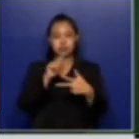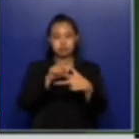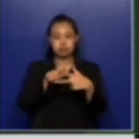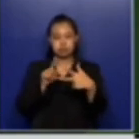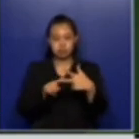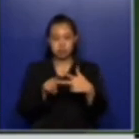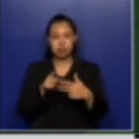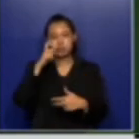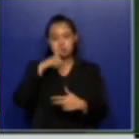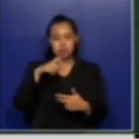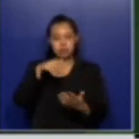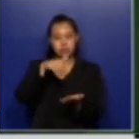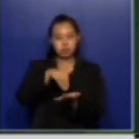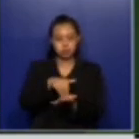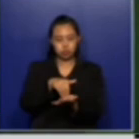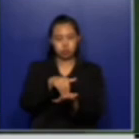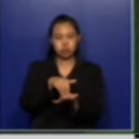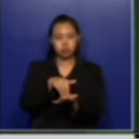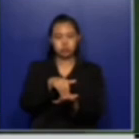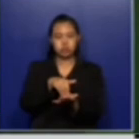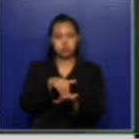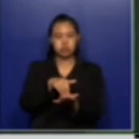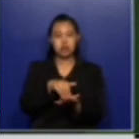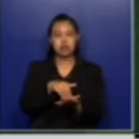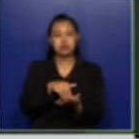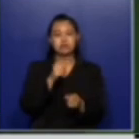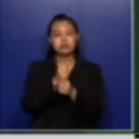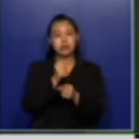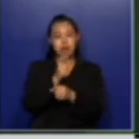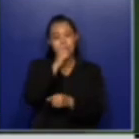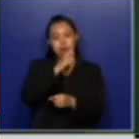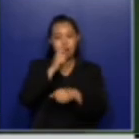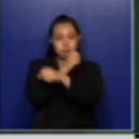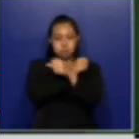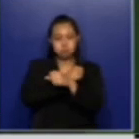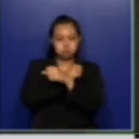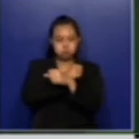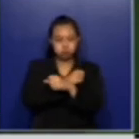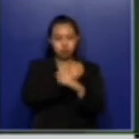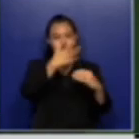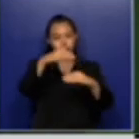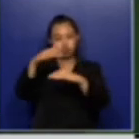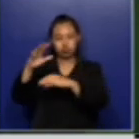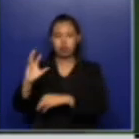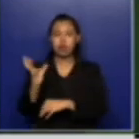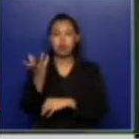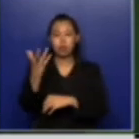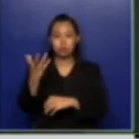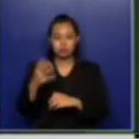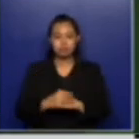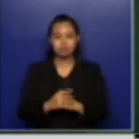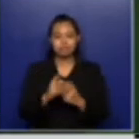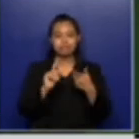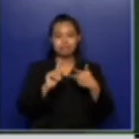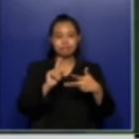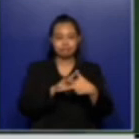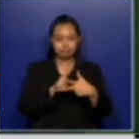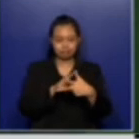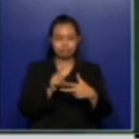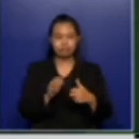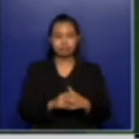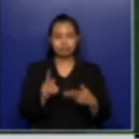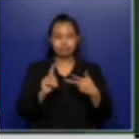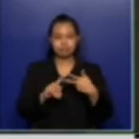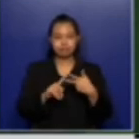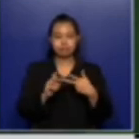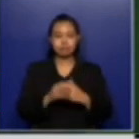ทยจะต้องเป็นศูนย์กลางการผลิตอาหารปลอดภัยเพื่อป้อนให้กับคนทั้งโลกนั่นอันที่1อันที่2